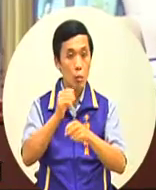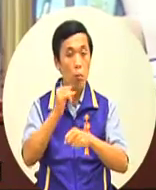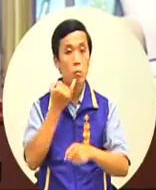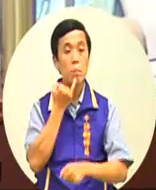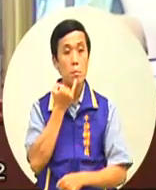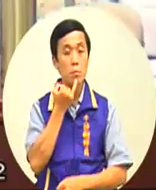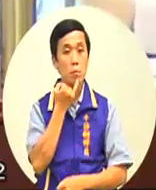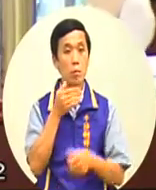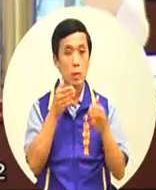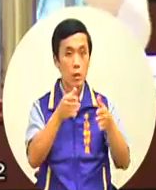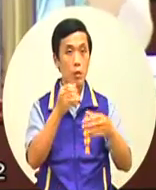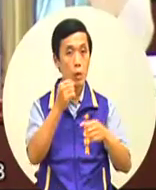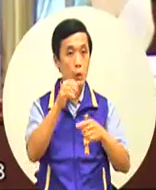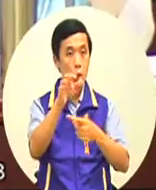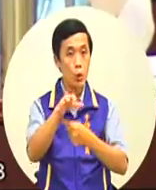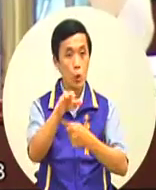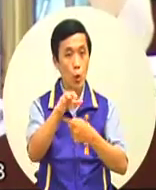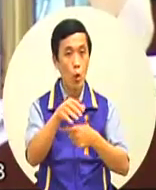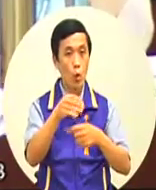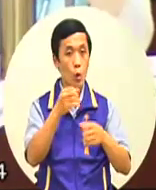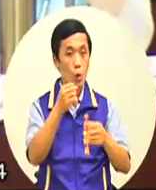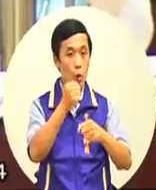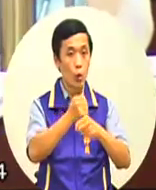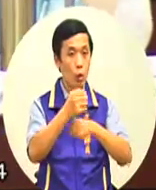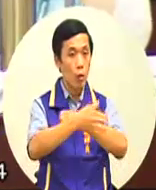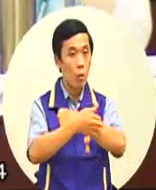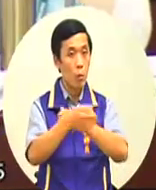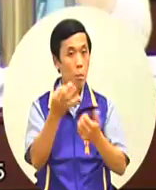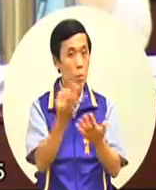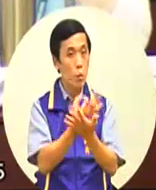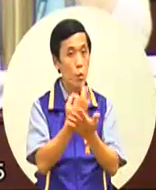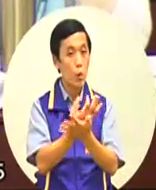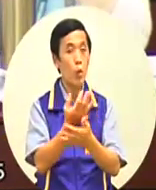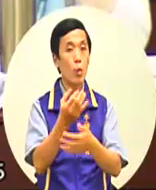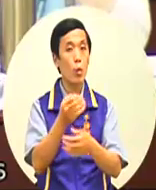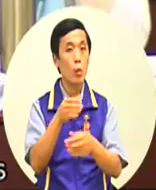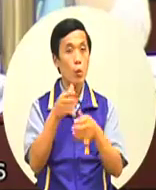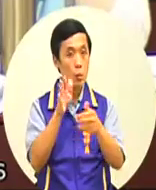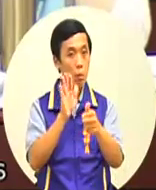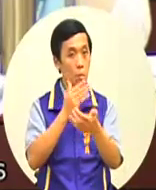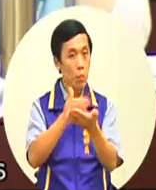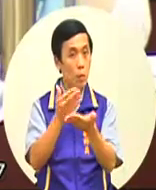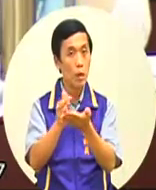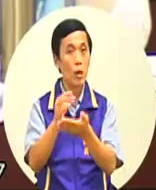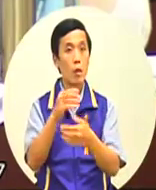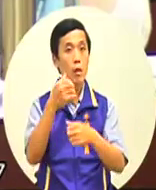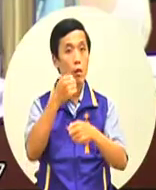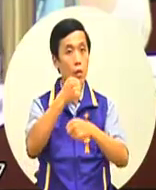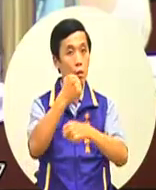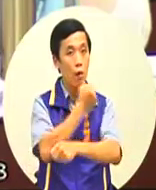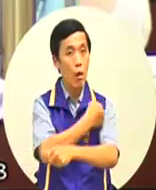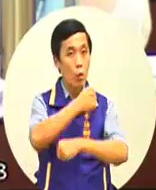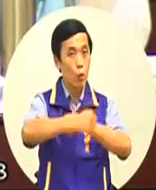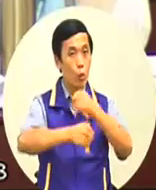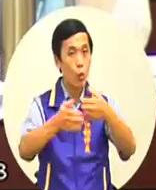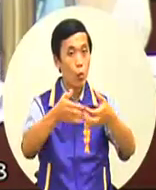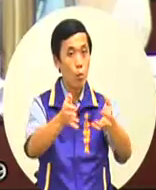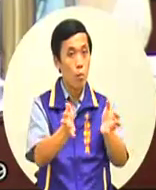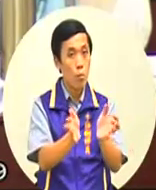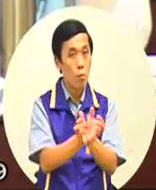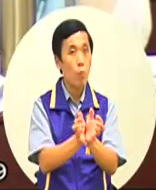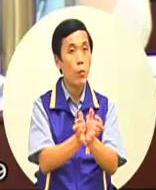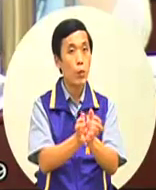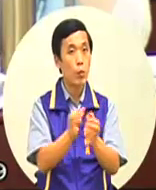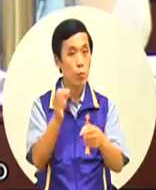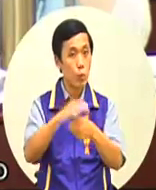这个农业缺工的问题，因为伊是给你劳动部遐补助的经费，他们编了很多的经费，将近快1亿的